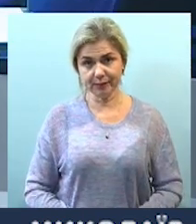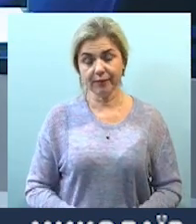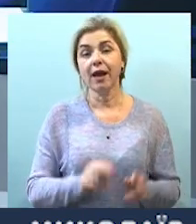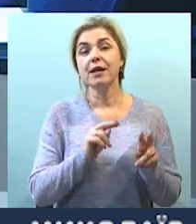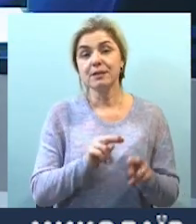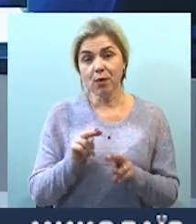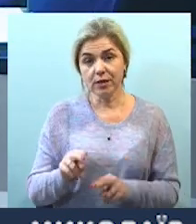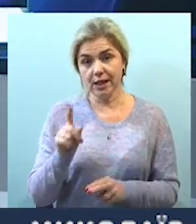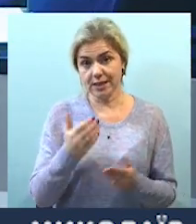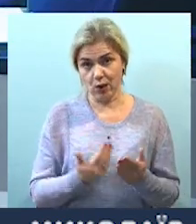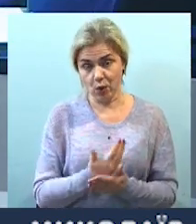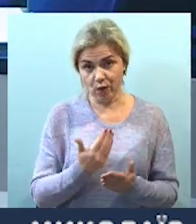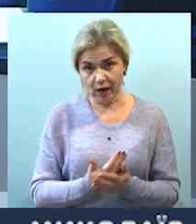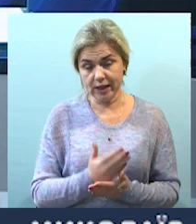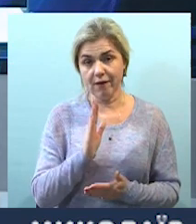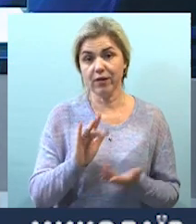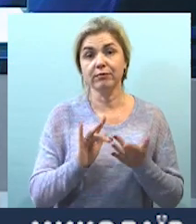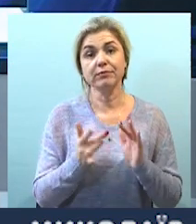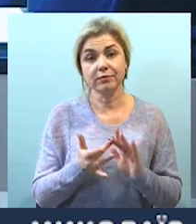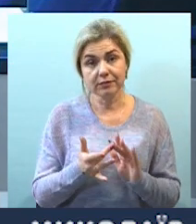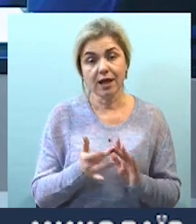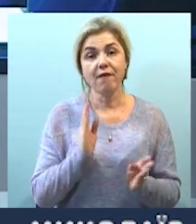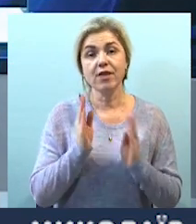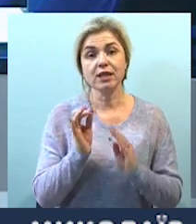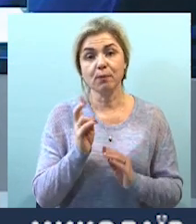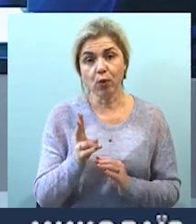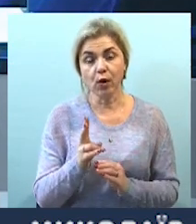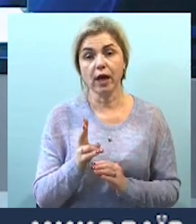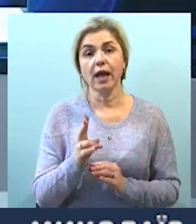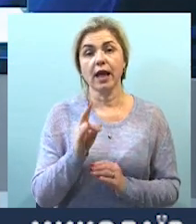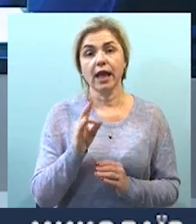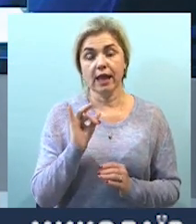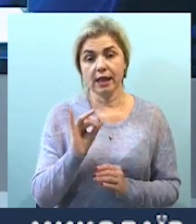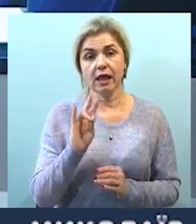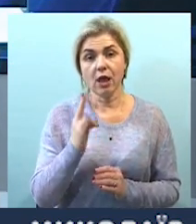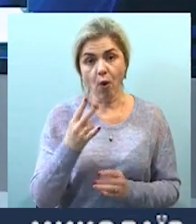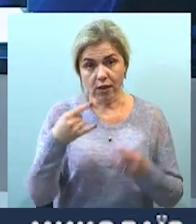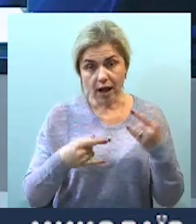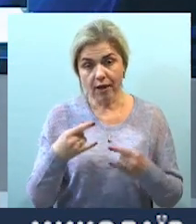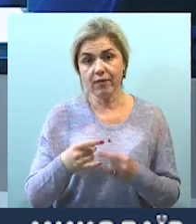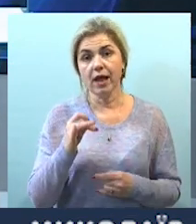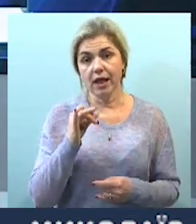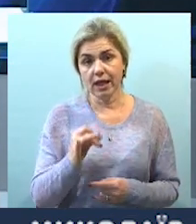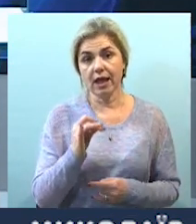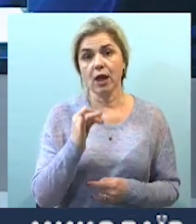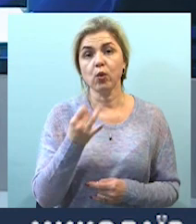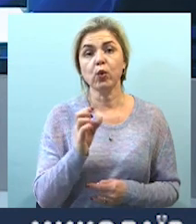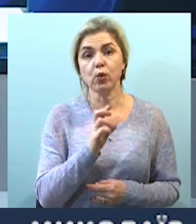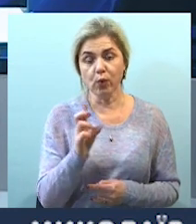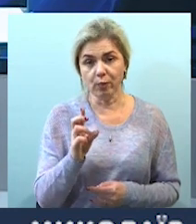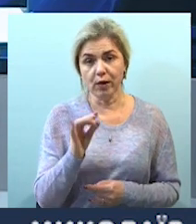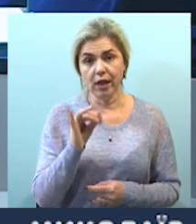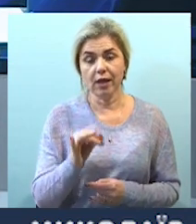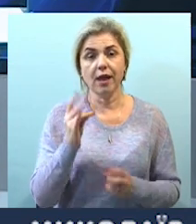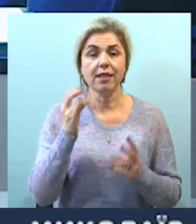Слідкуйте за нашими новинами у соціальній мережі Facebook, сторінка телеканал Миколаїв, на YouTube-каналі та слухайте на хвилях